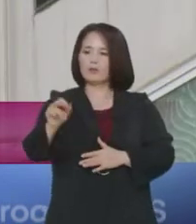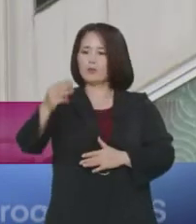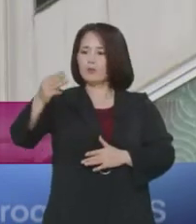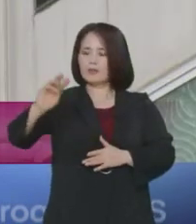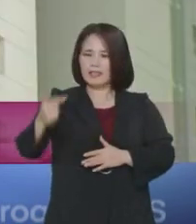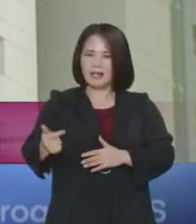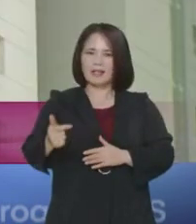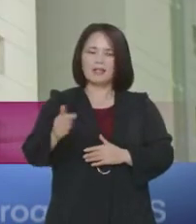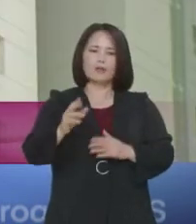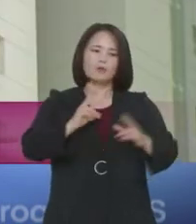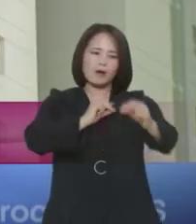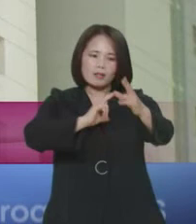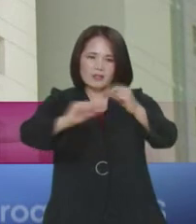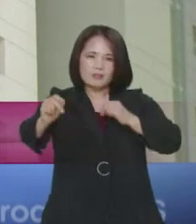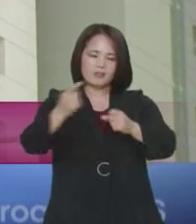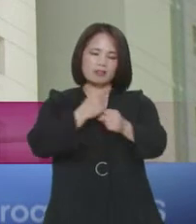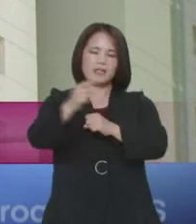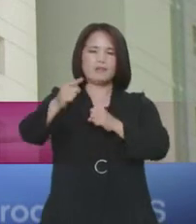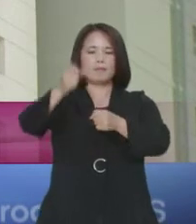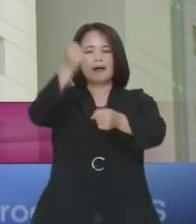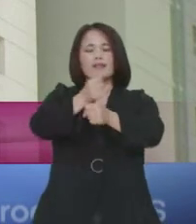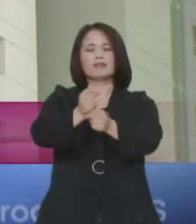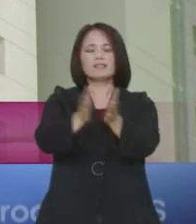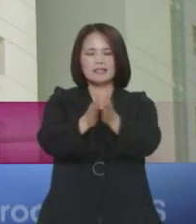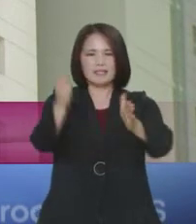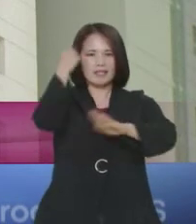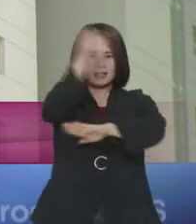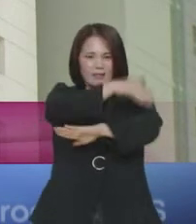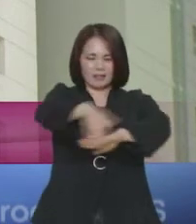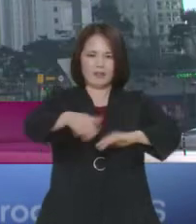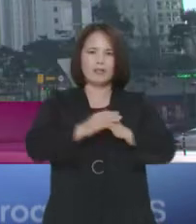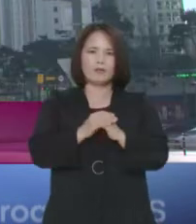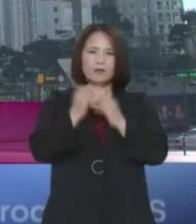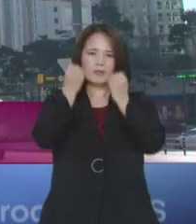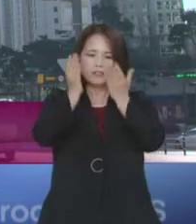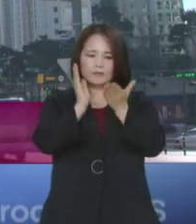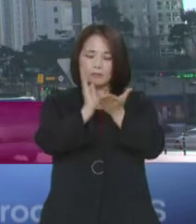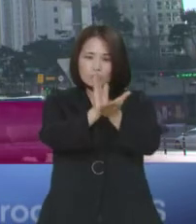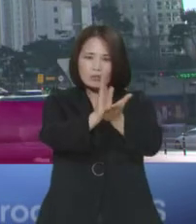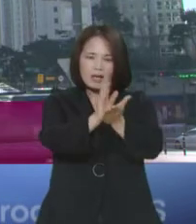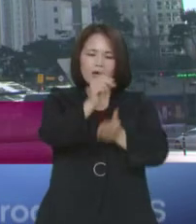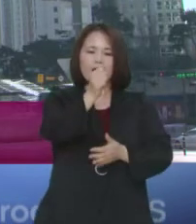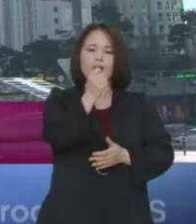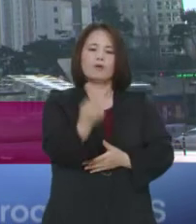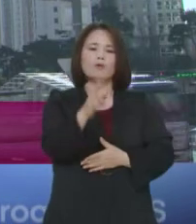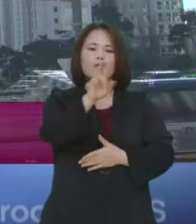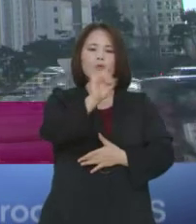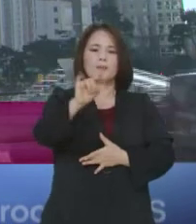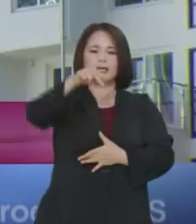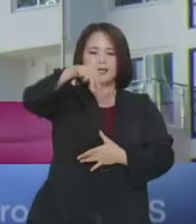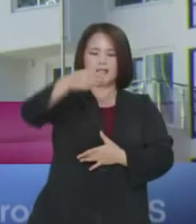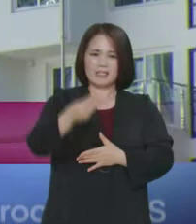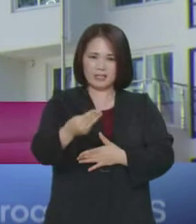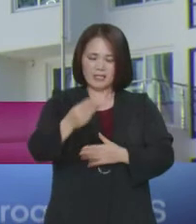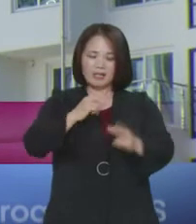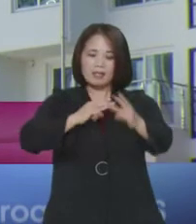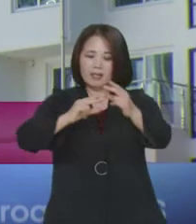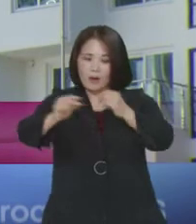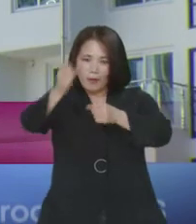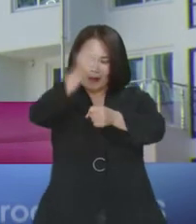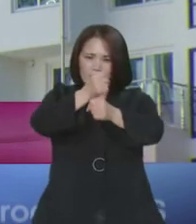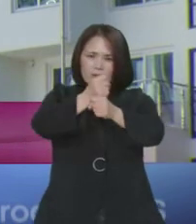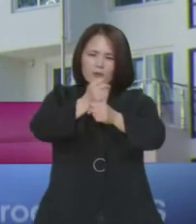판교 간 복선전철이 되면 착공 예정 에 있고요 신분당선 호매실 연장 계획에 예비 차장 선교사를